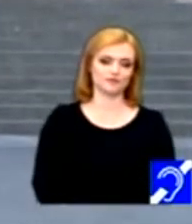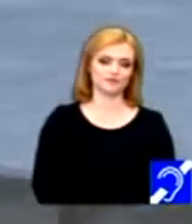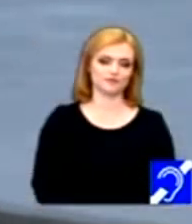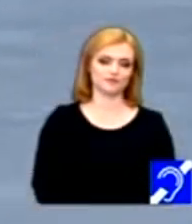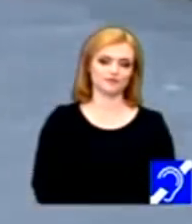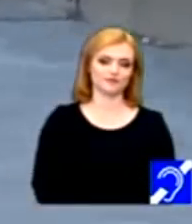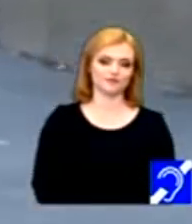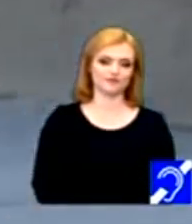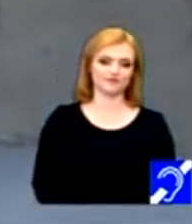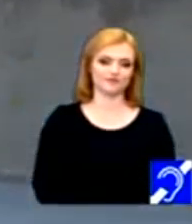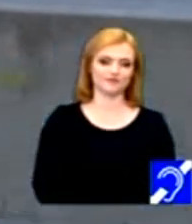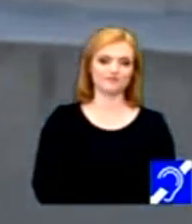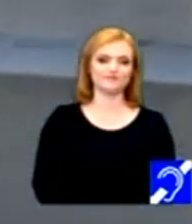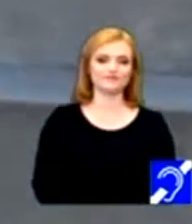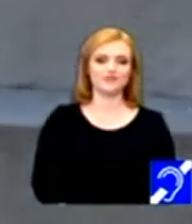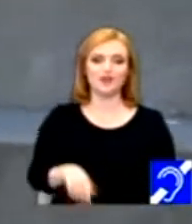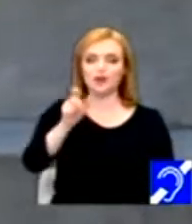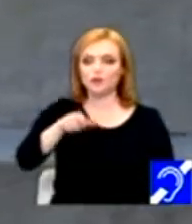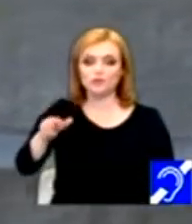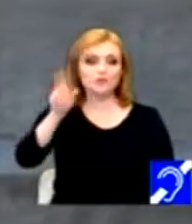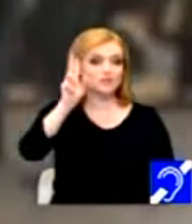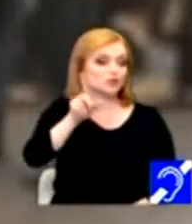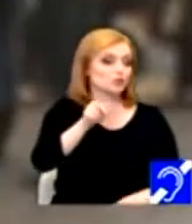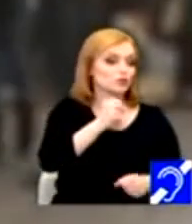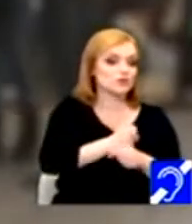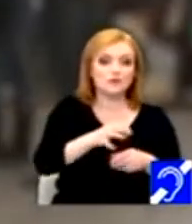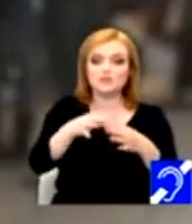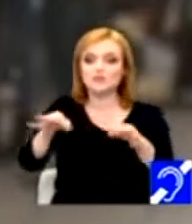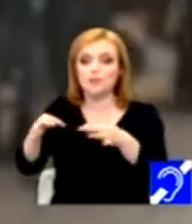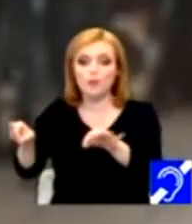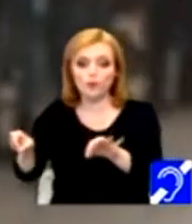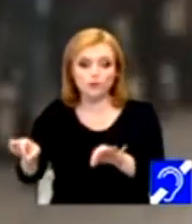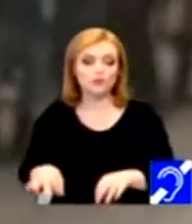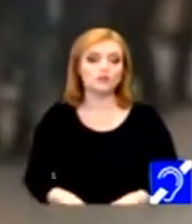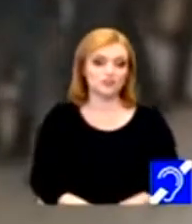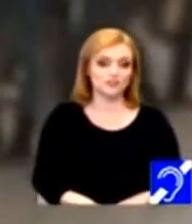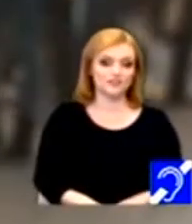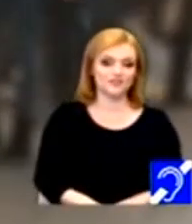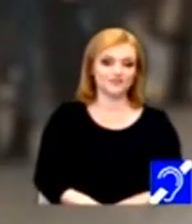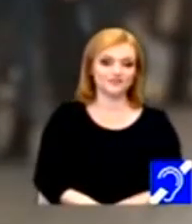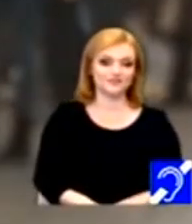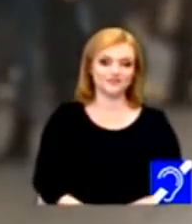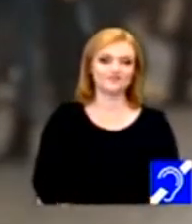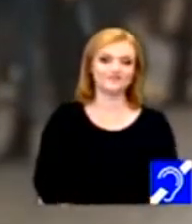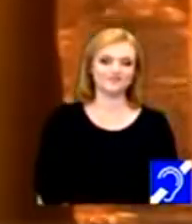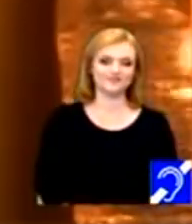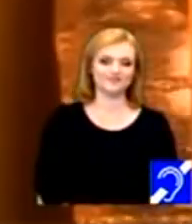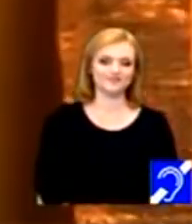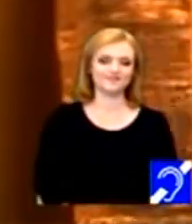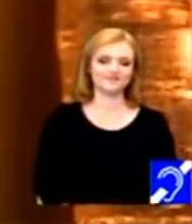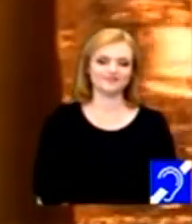Oamenii nu prea știu ce să facă cu libertatea și cumva a fost ca un copil mic ținut în frâu și când